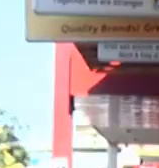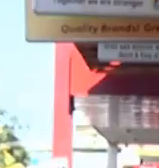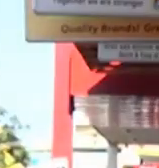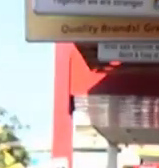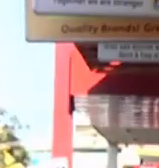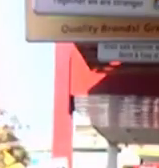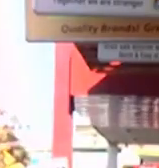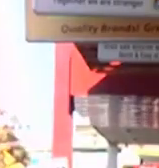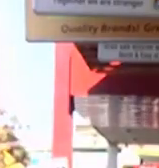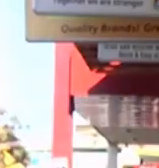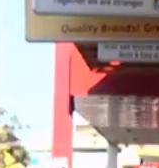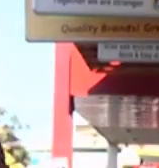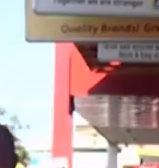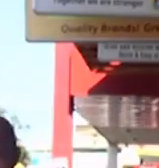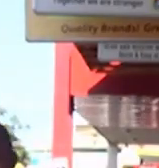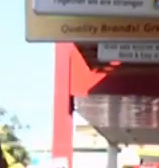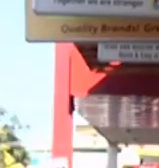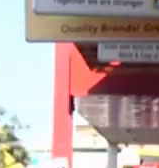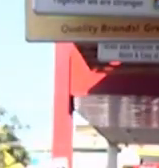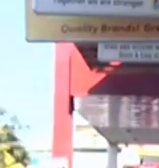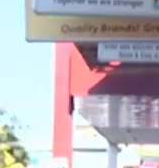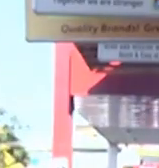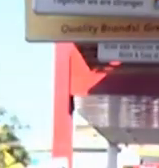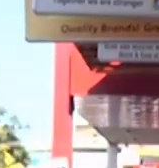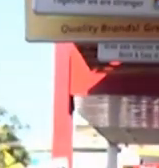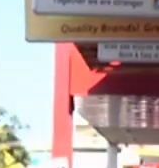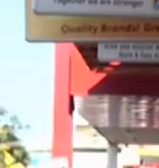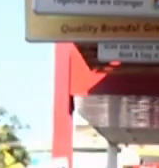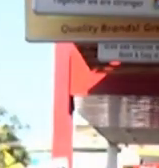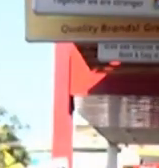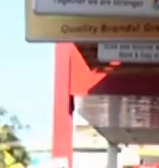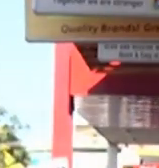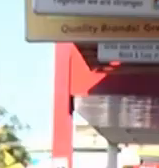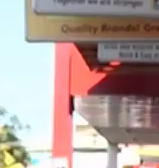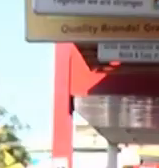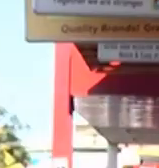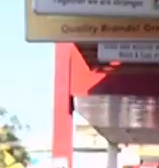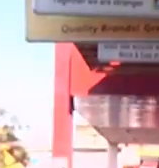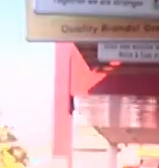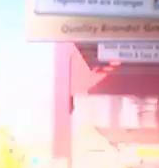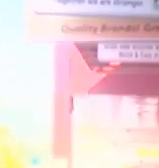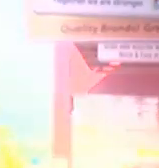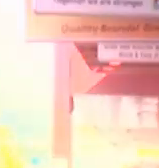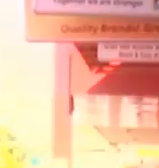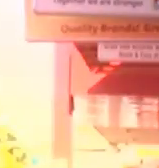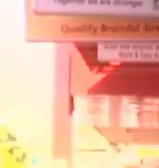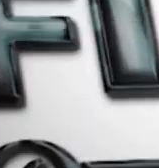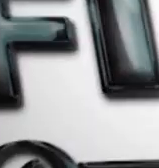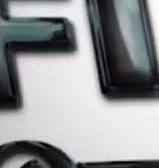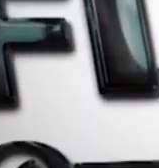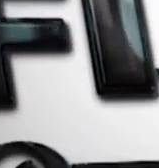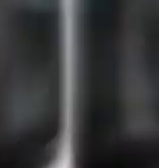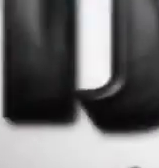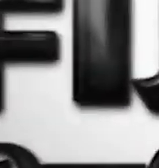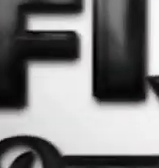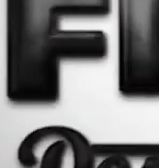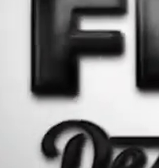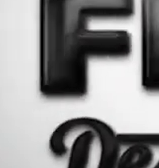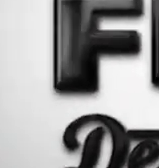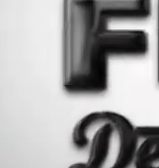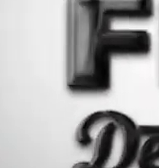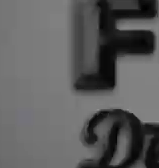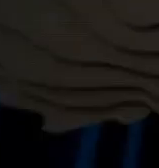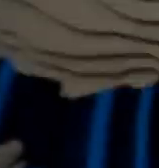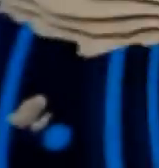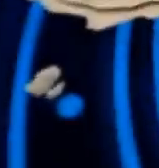मैं तो दिल्ली में रहता हूँ और रेडियो फीजी रोज सुनता हूँ. रेडियो फीजी 2